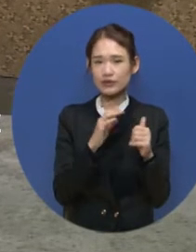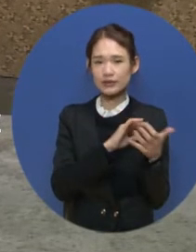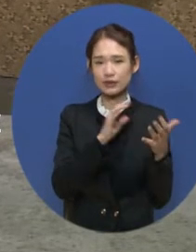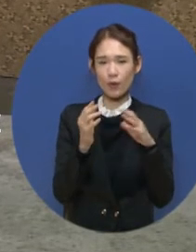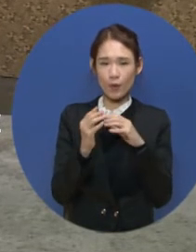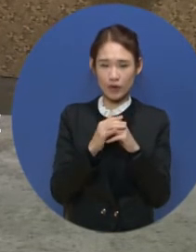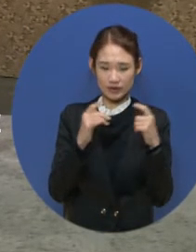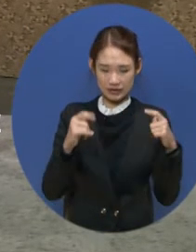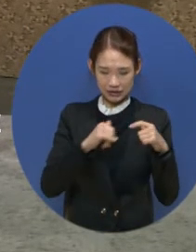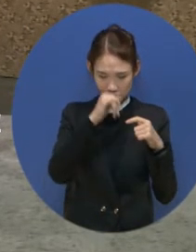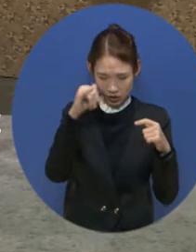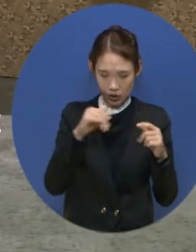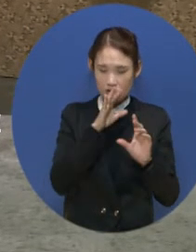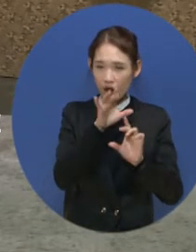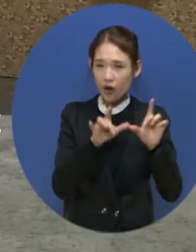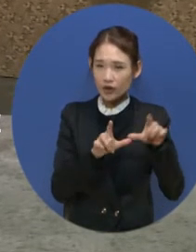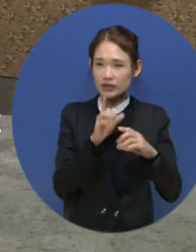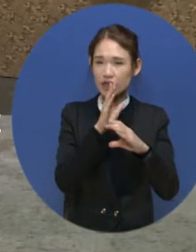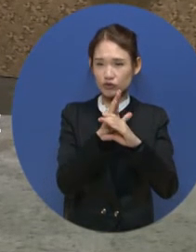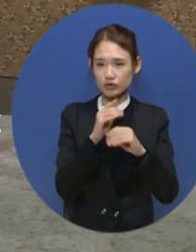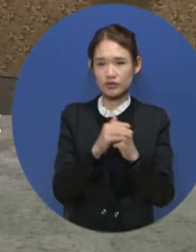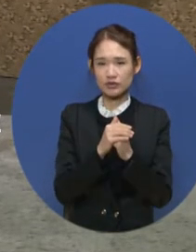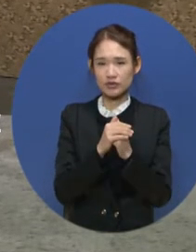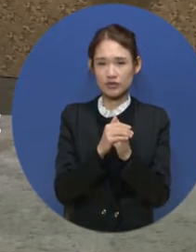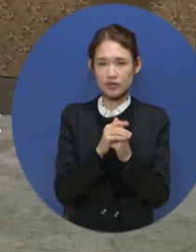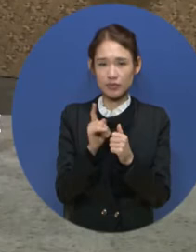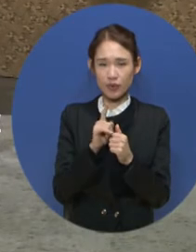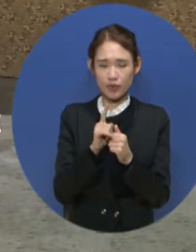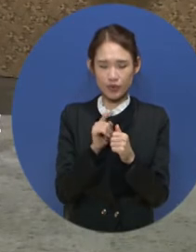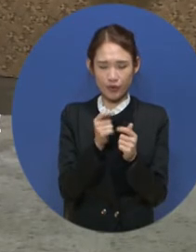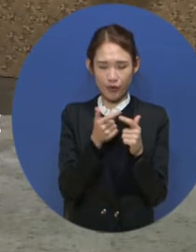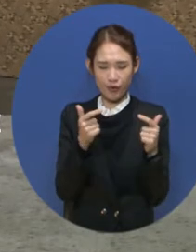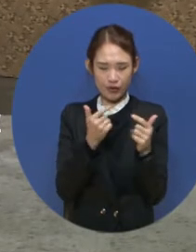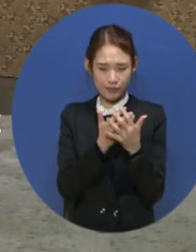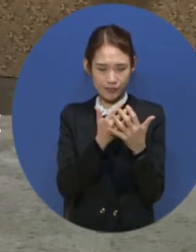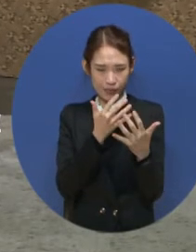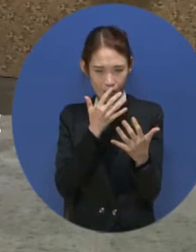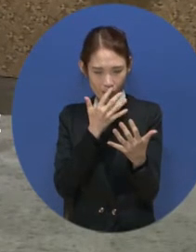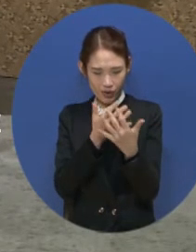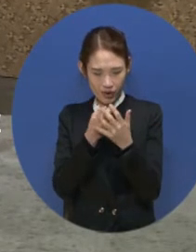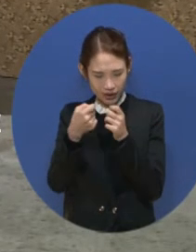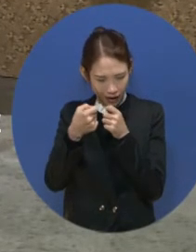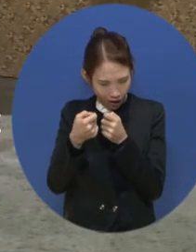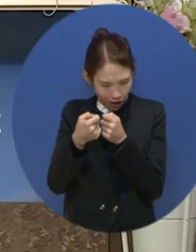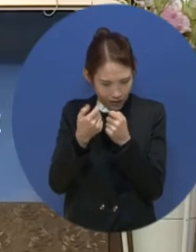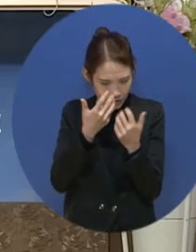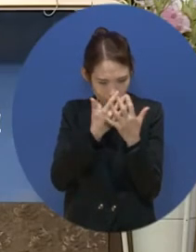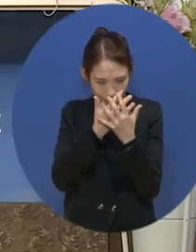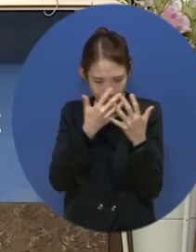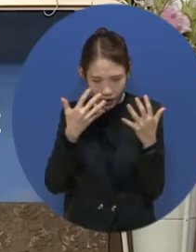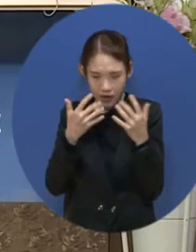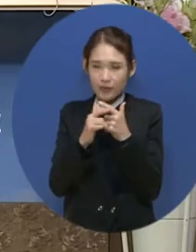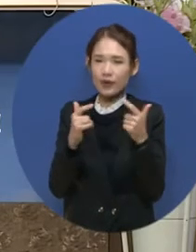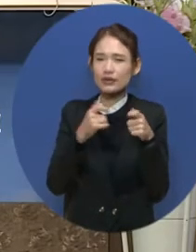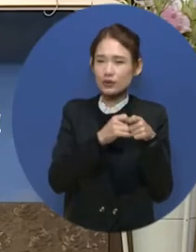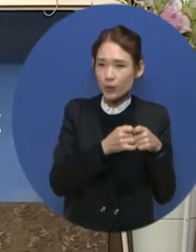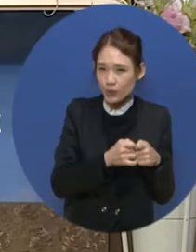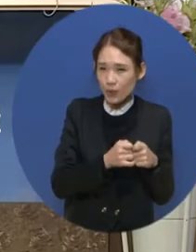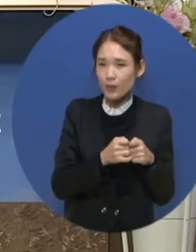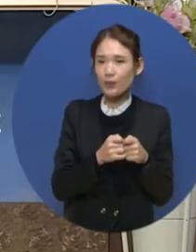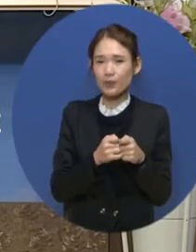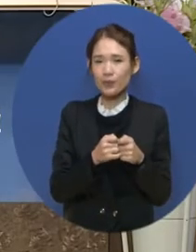션 이렇게 어 이 시작이 반 정부들은 거시적으로 이제 촘촘한 서비스 부터 또